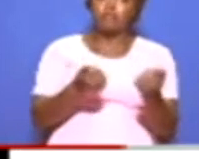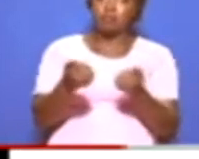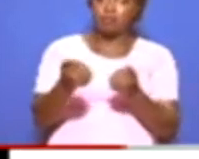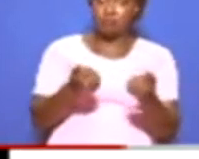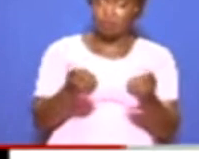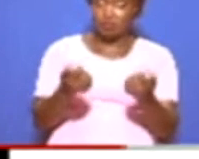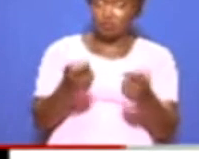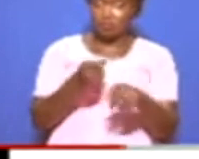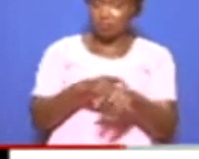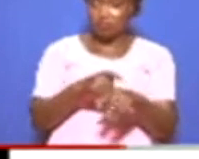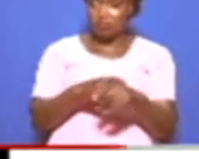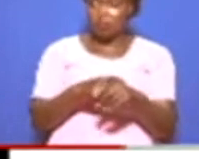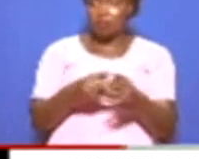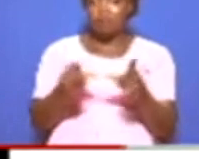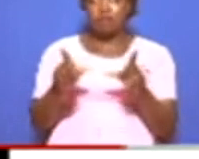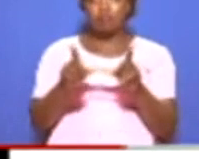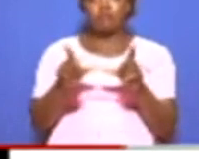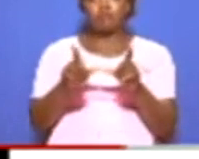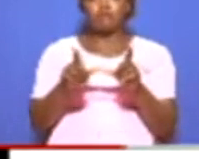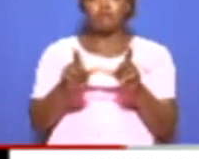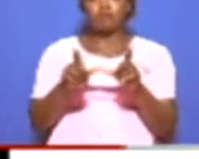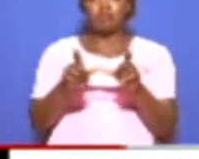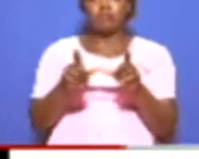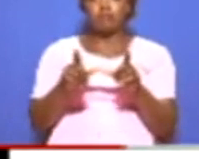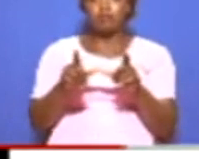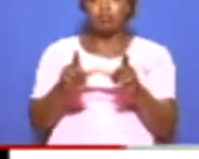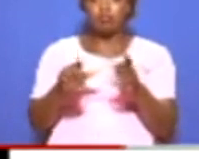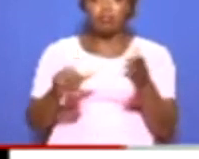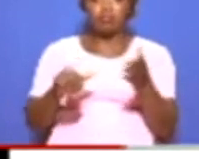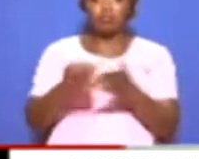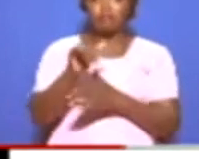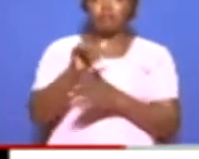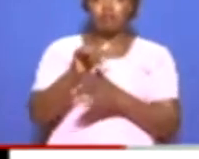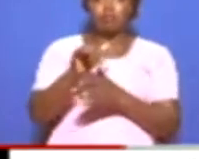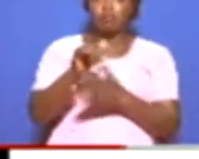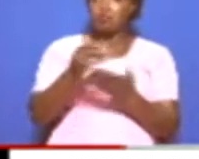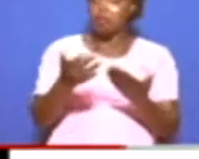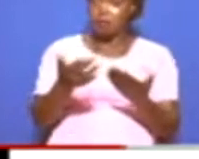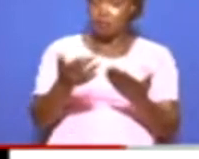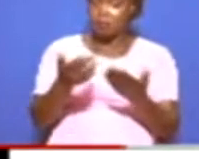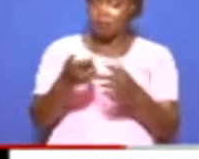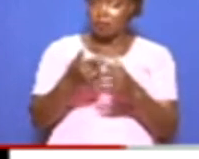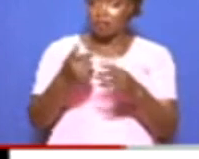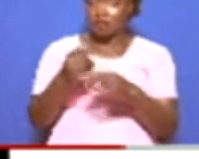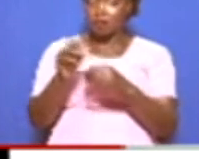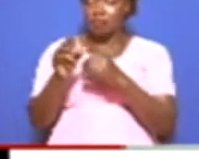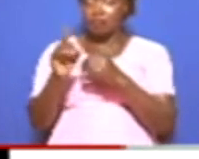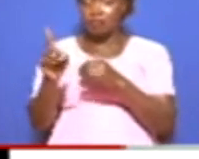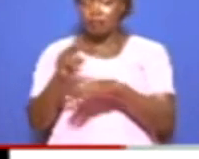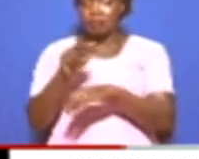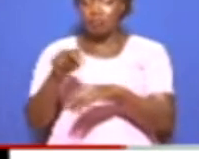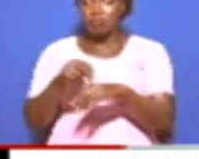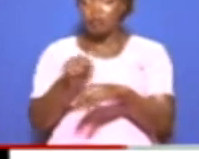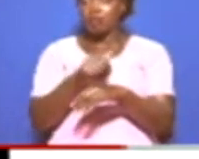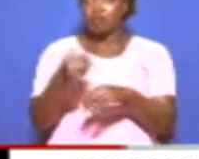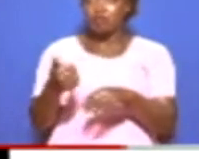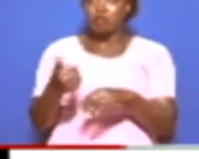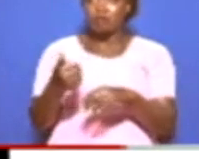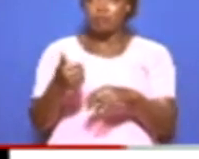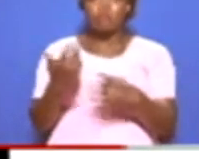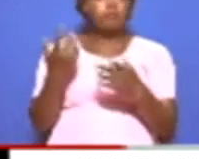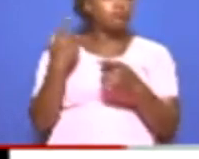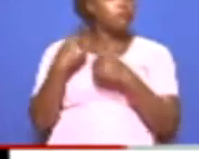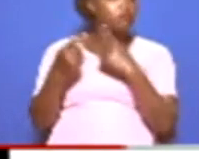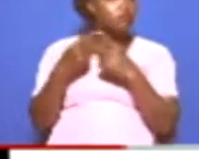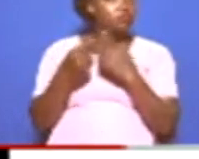ambapo unapatiwa leseni ya kupeperusha ndege kutoka taifa moja hadi jingine. Sharti kuu, lazima ukuwe umejifunza ama kuwa na uzoefu wa